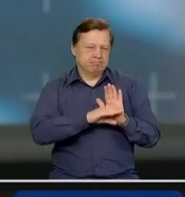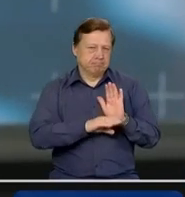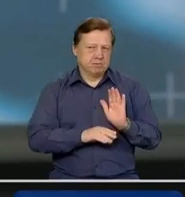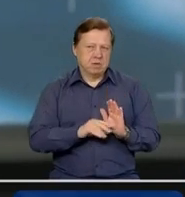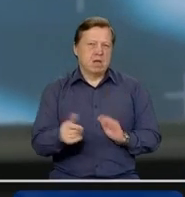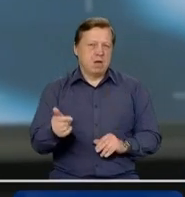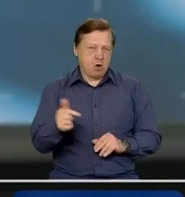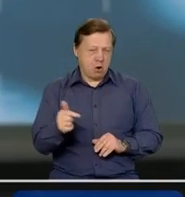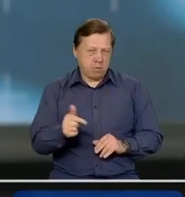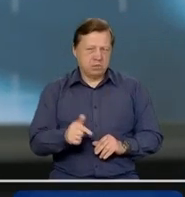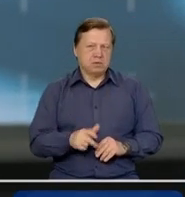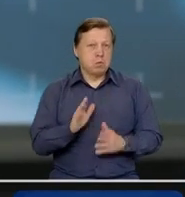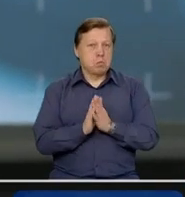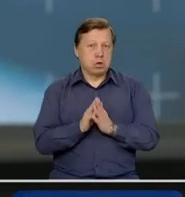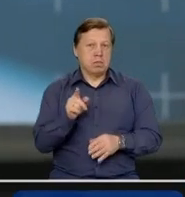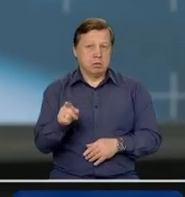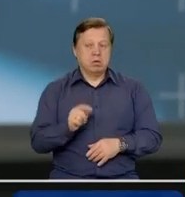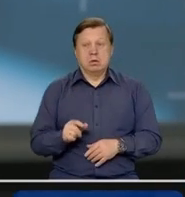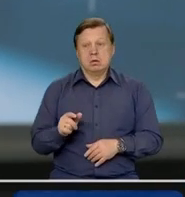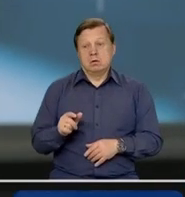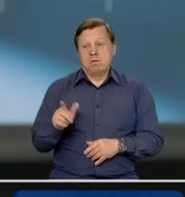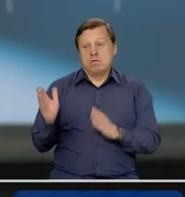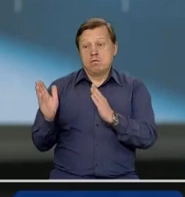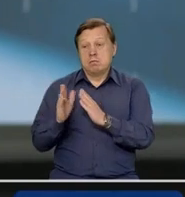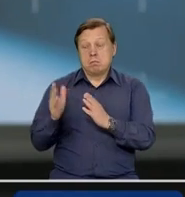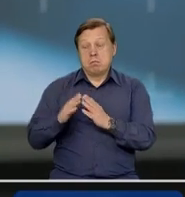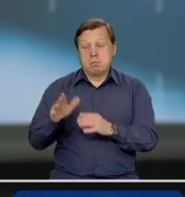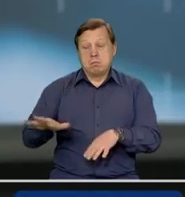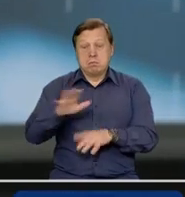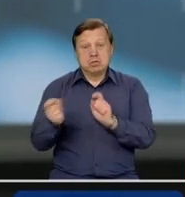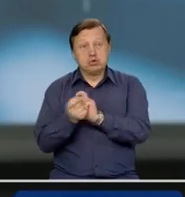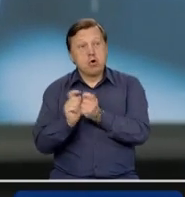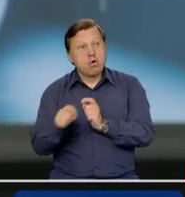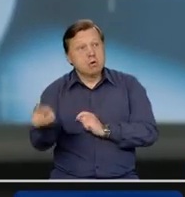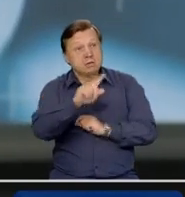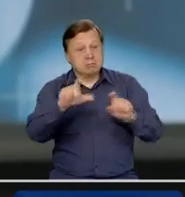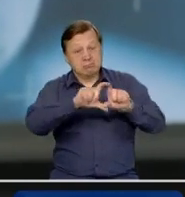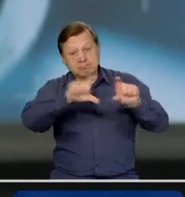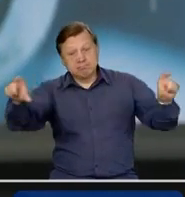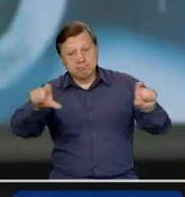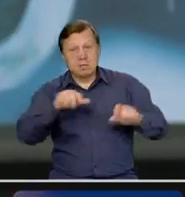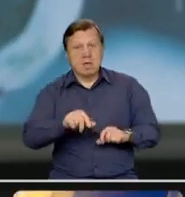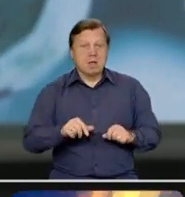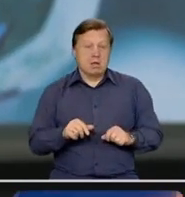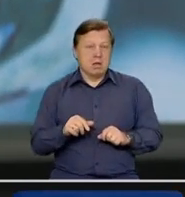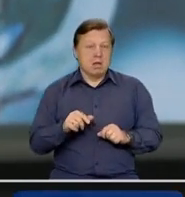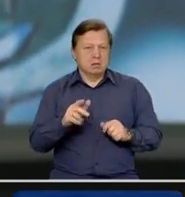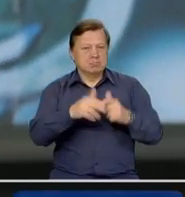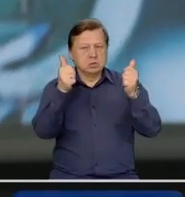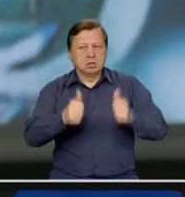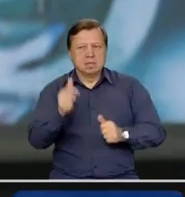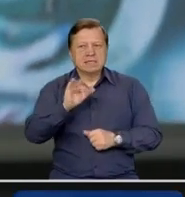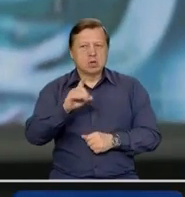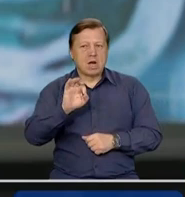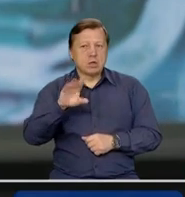proszę się tutaj nie obawiać, jeżeli w Państwa okolicy jest izolatorium, to na pewno wokół tego izolatorium nie ma czegoś takiego, co kiedyś się